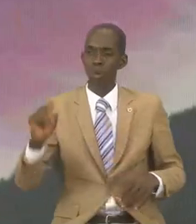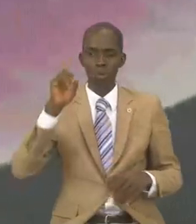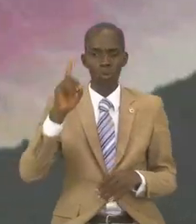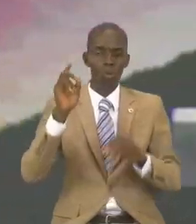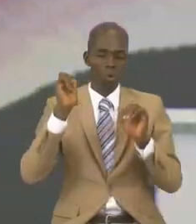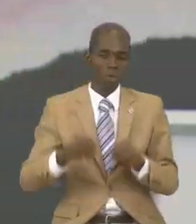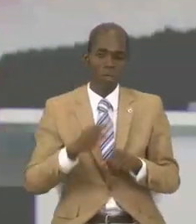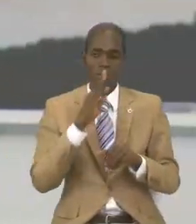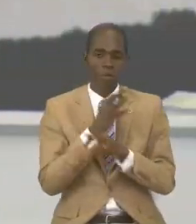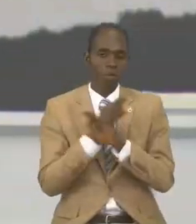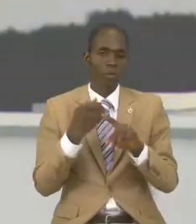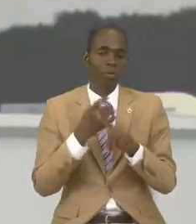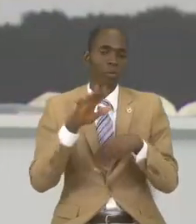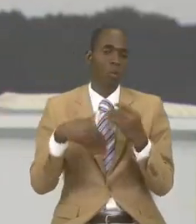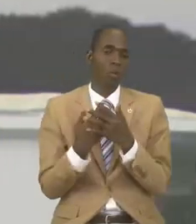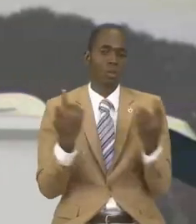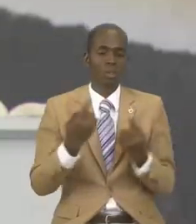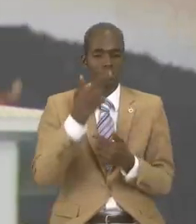expérience personnelle, mais